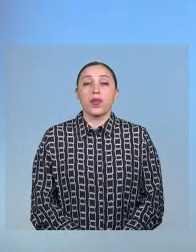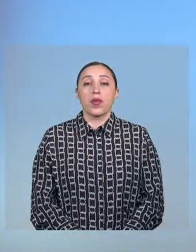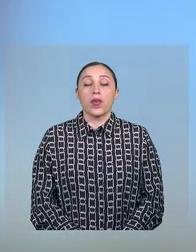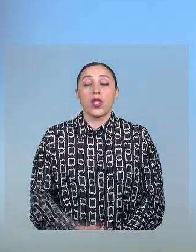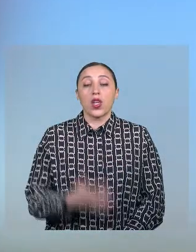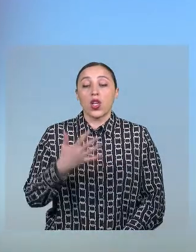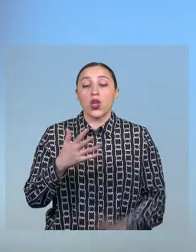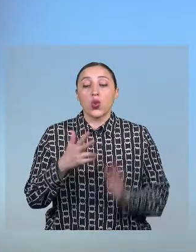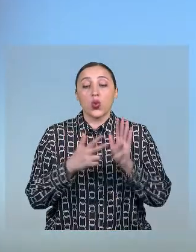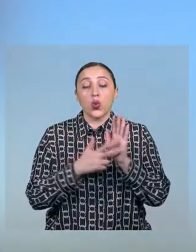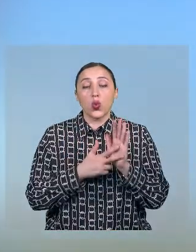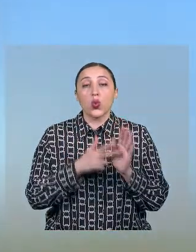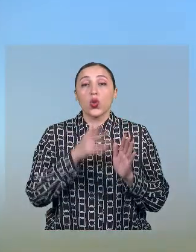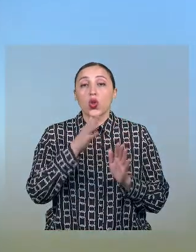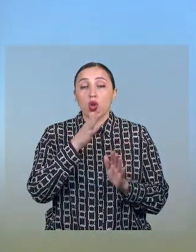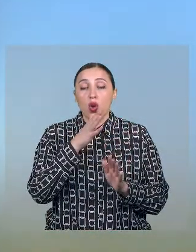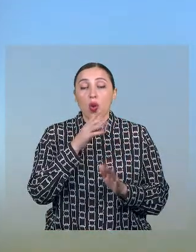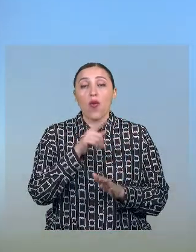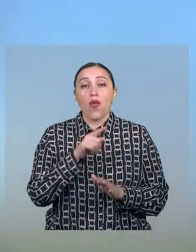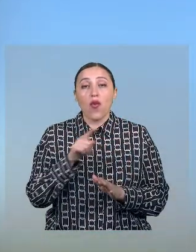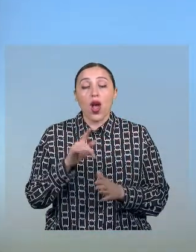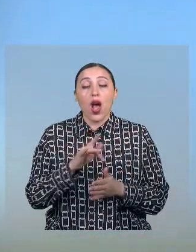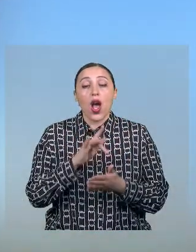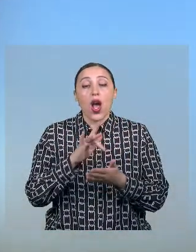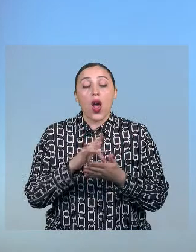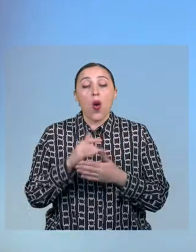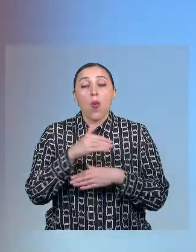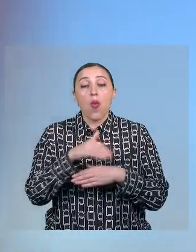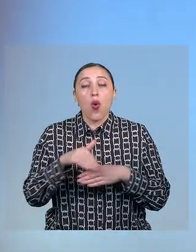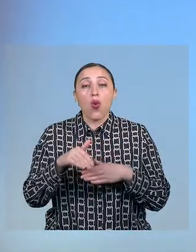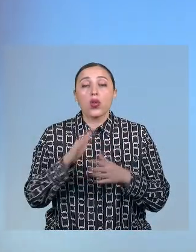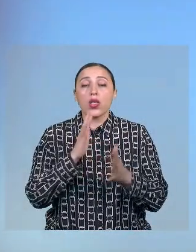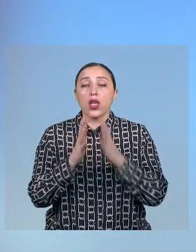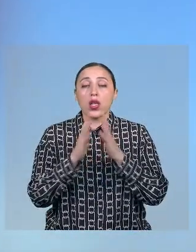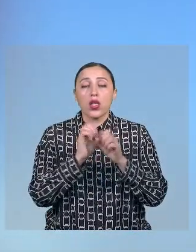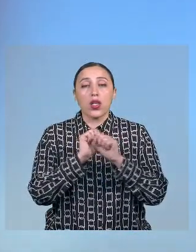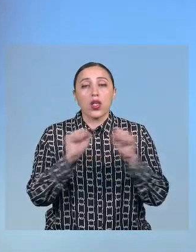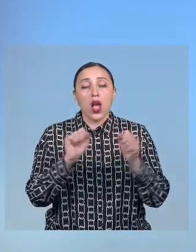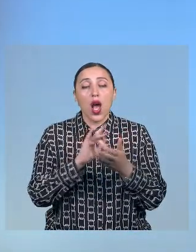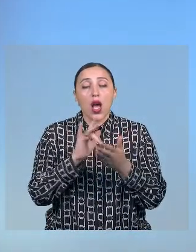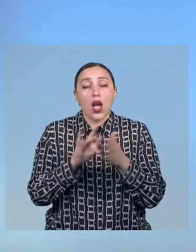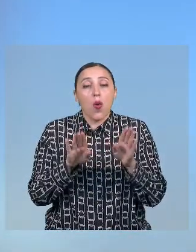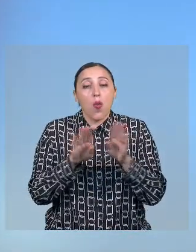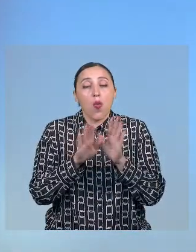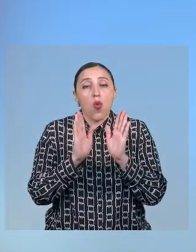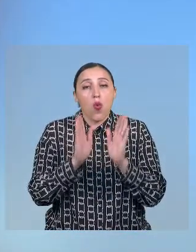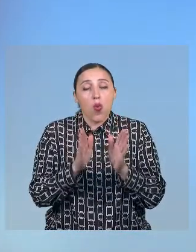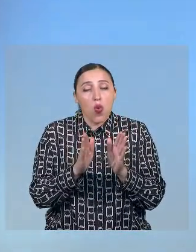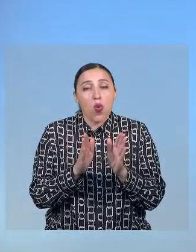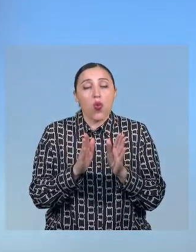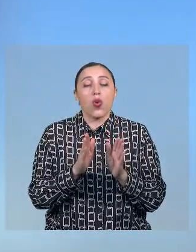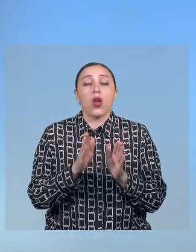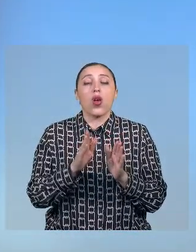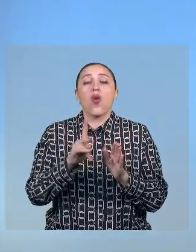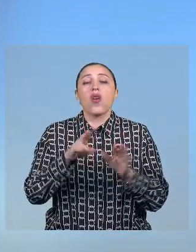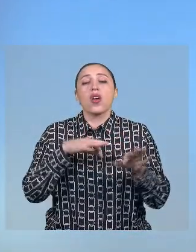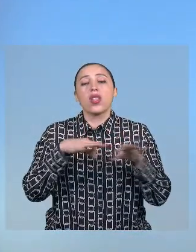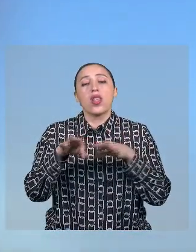Այդ 58 ժամվա ընթացքում քաղաքի փողոցներում տեղաշարժվել է արգելված է։ Քաղաքը փակ կլինի նաև մուտքի և ելքի